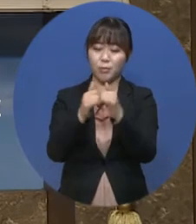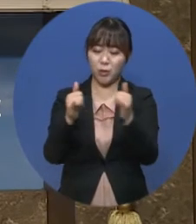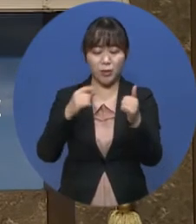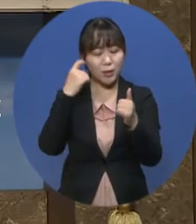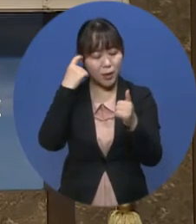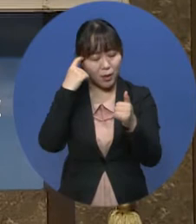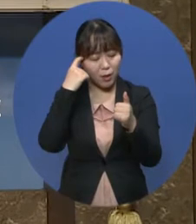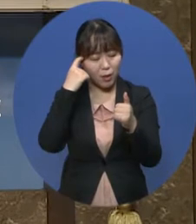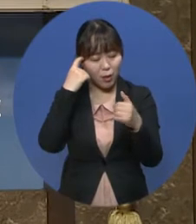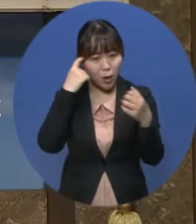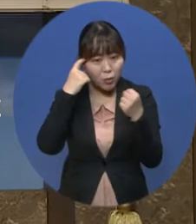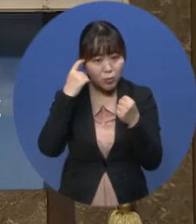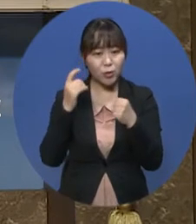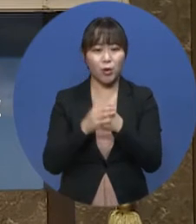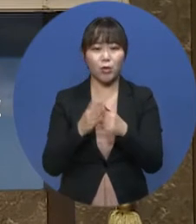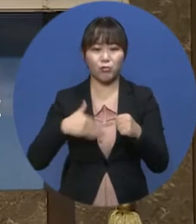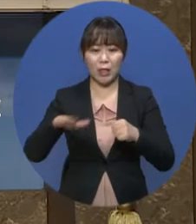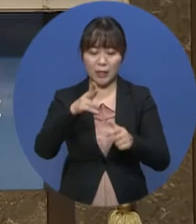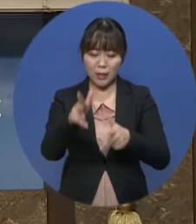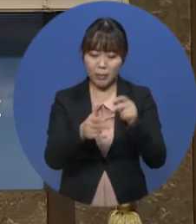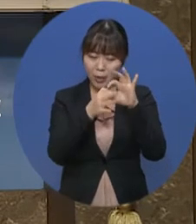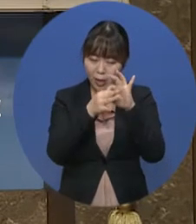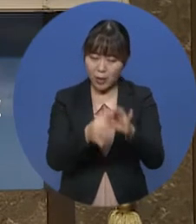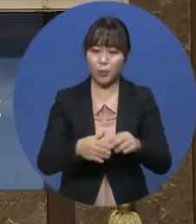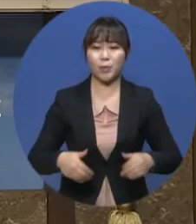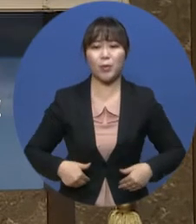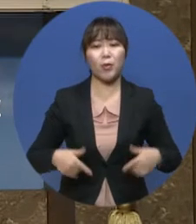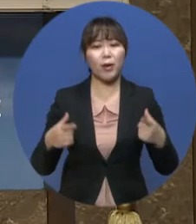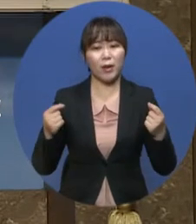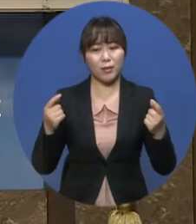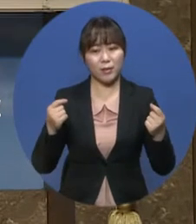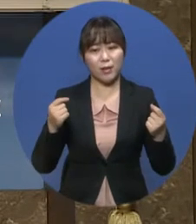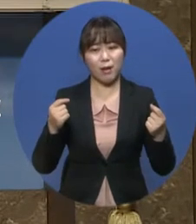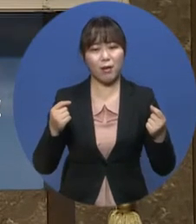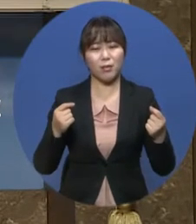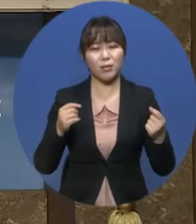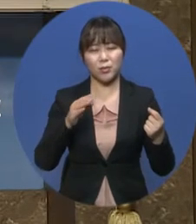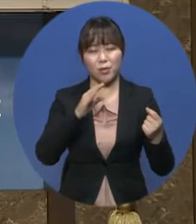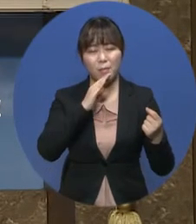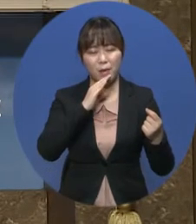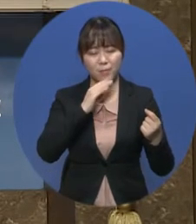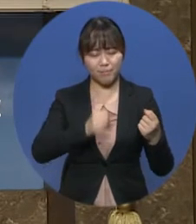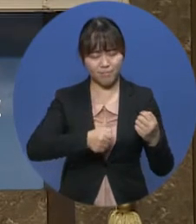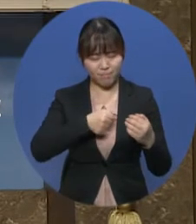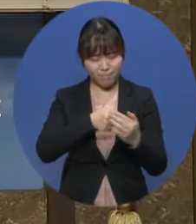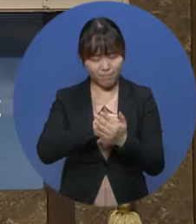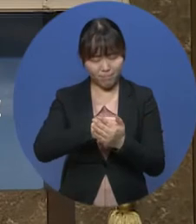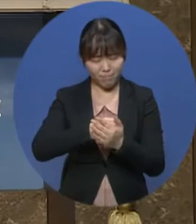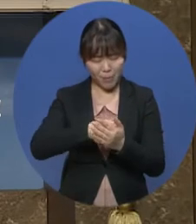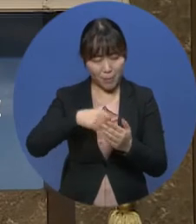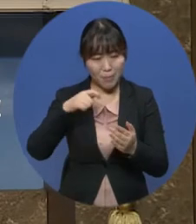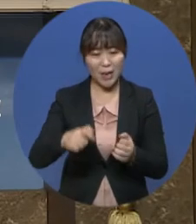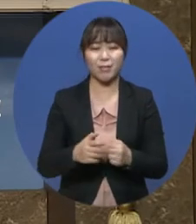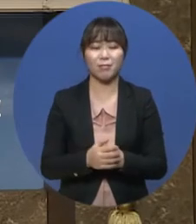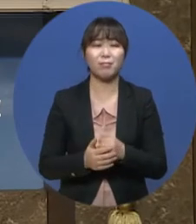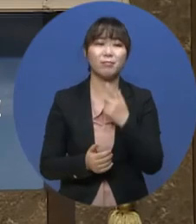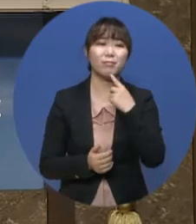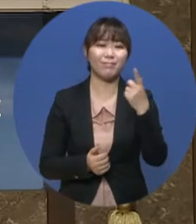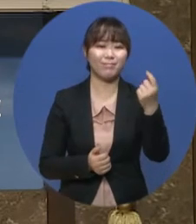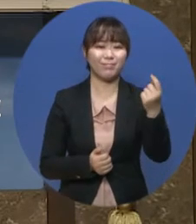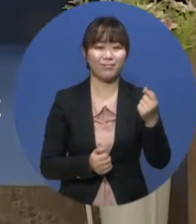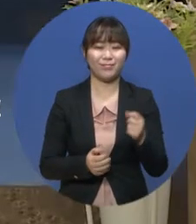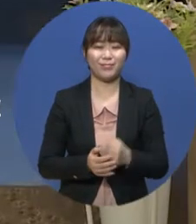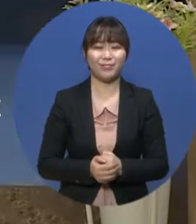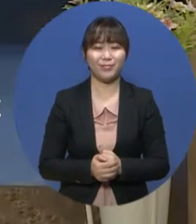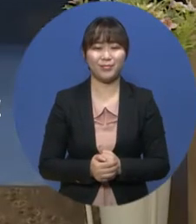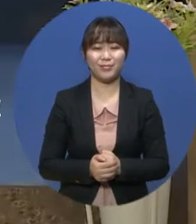생각해서 우리가 이 사업을 계속 해야 되겠구나 하는 아주 간 강한 결심을 하게 하고 예 그러니까요 그